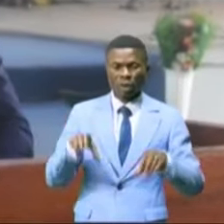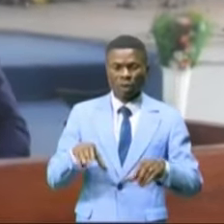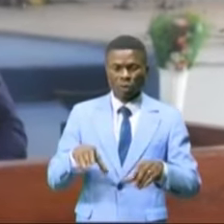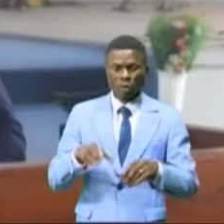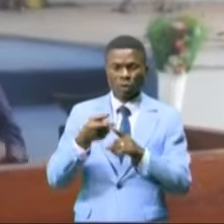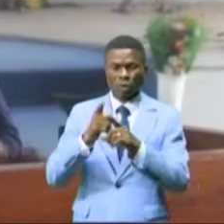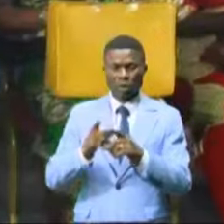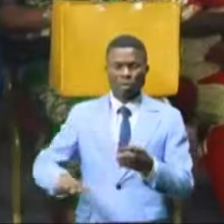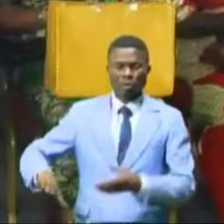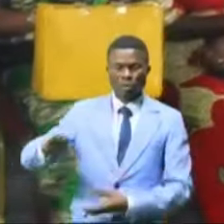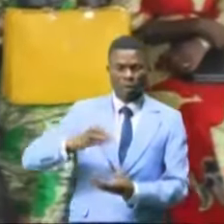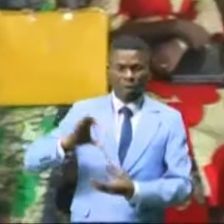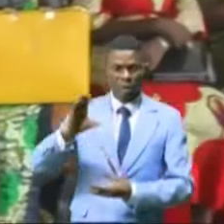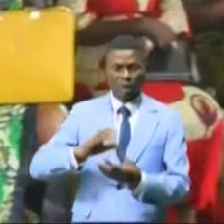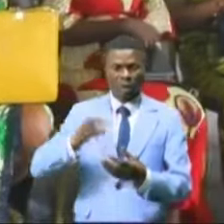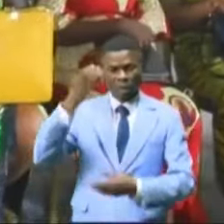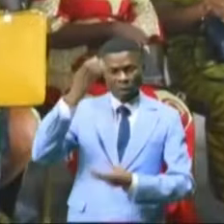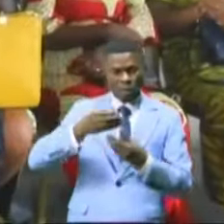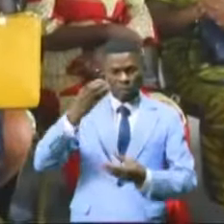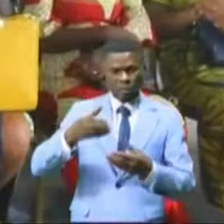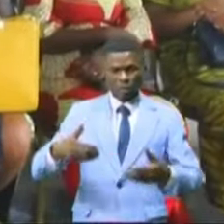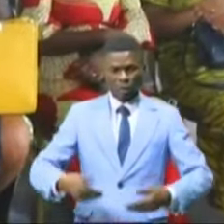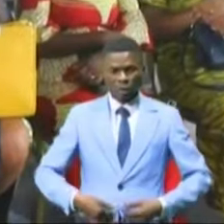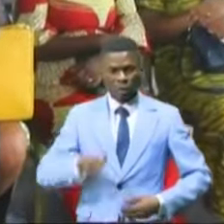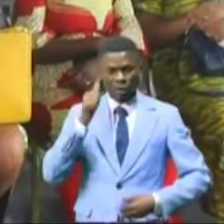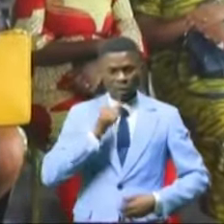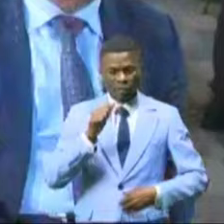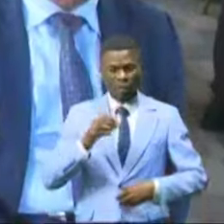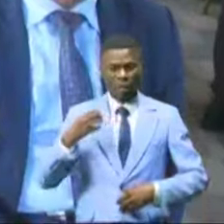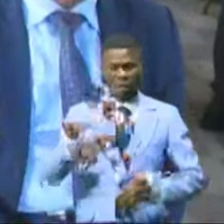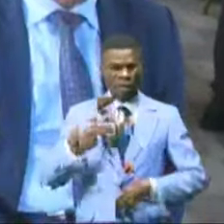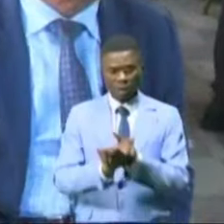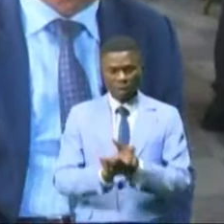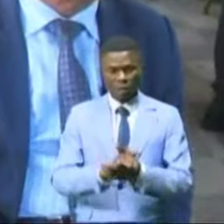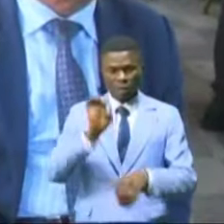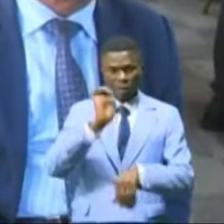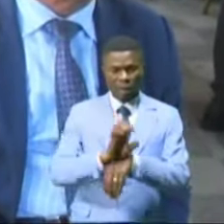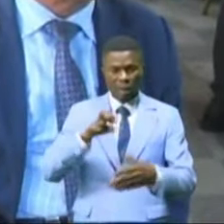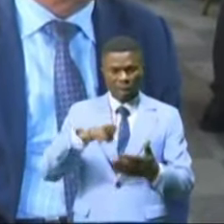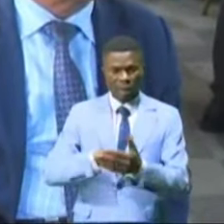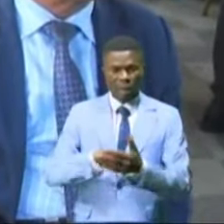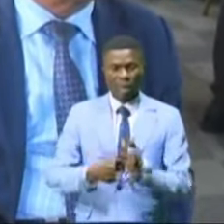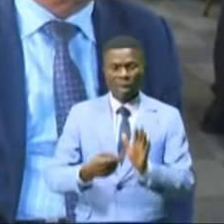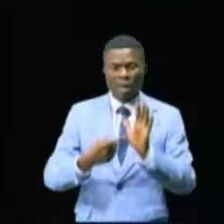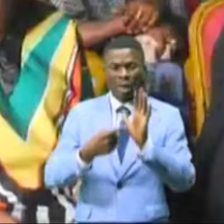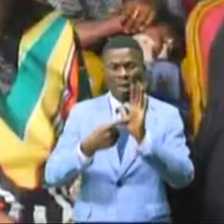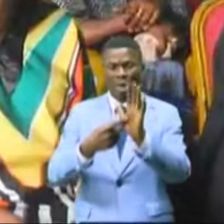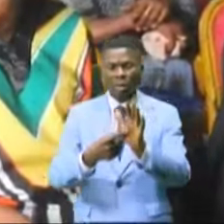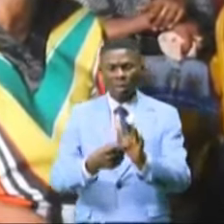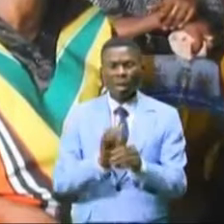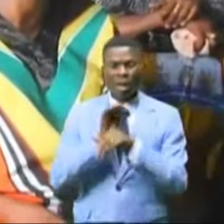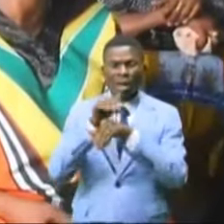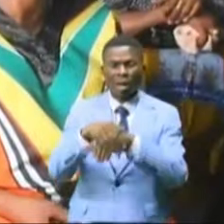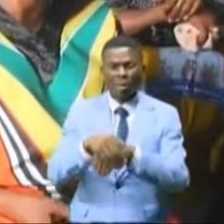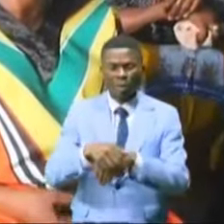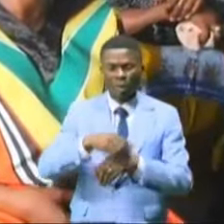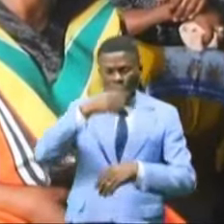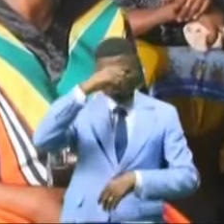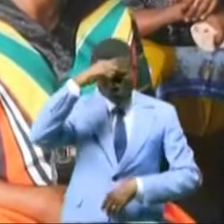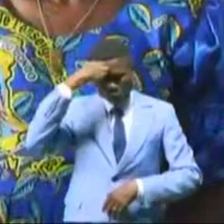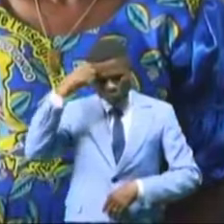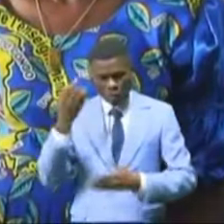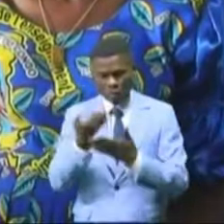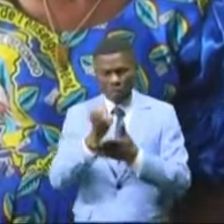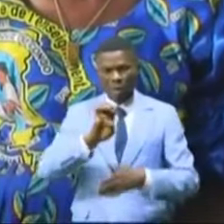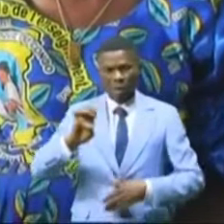l'occasion pour la coordination nationale des jeunes filles et femmes protestantes de partager la compassion avec les victimes des guerres dans l'est